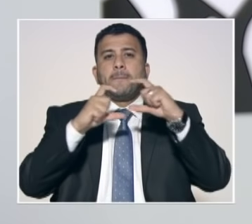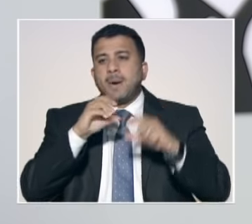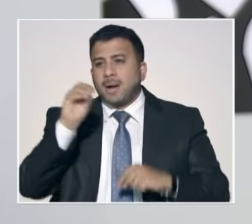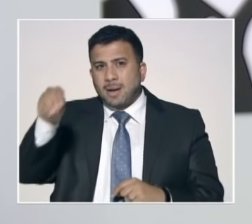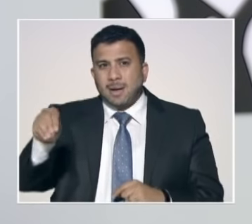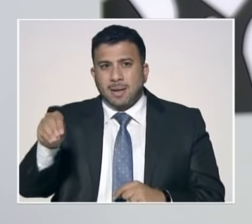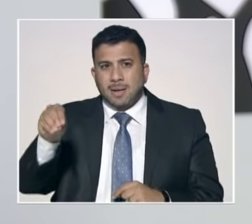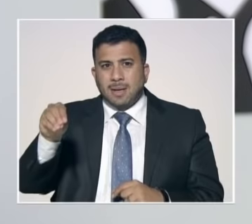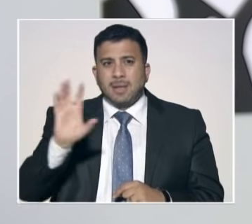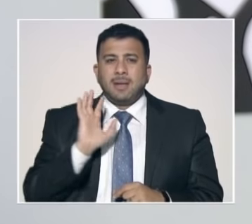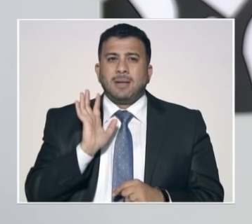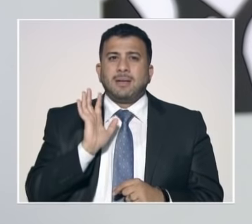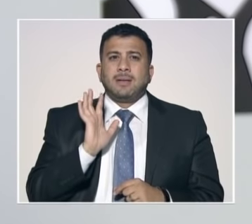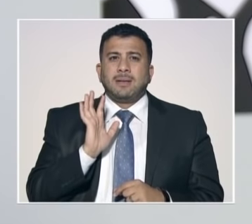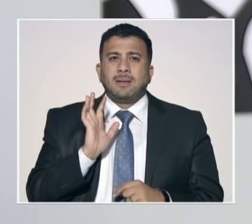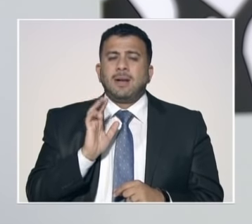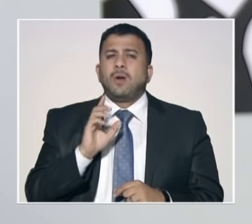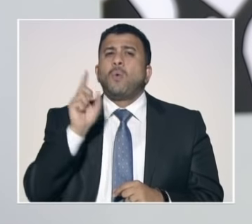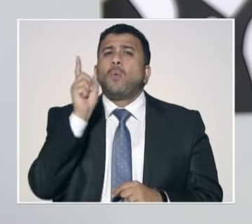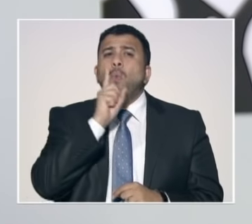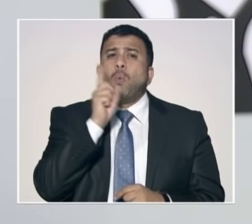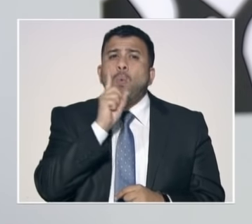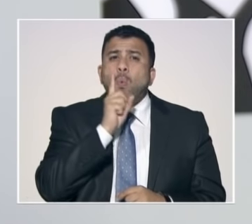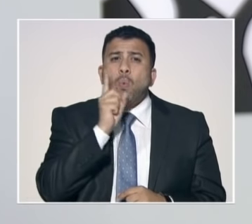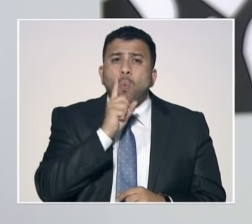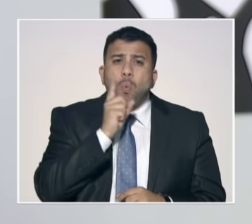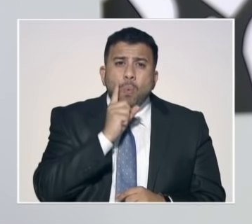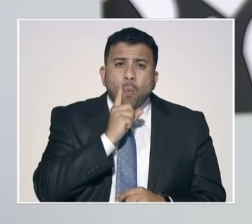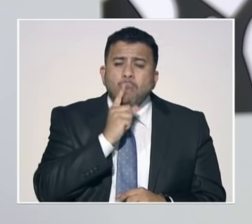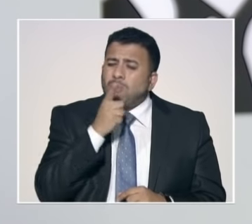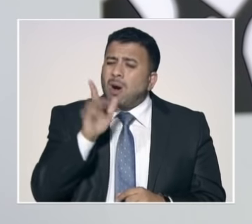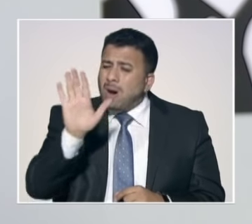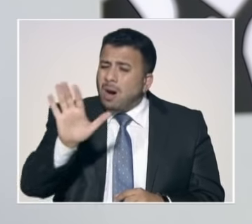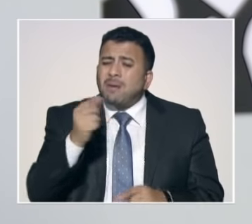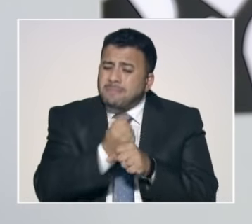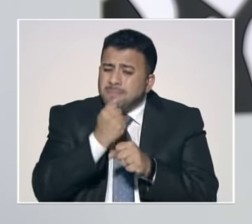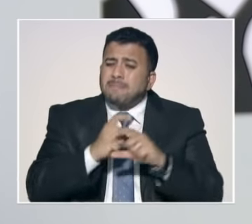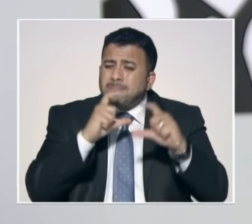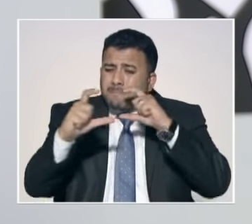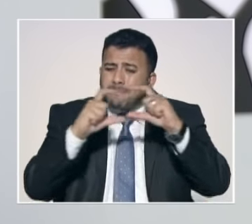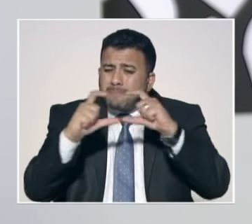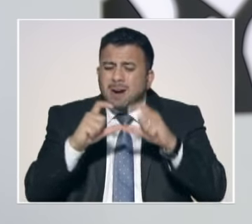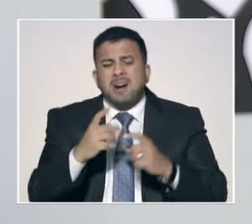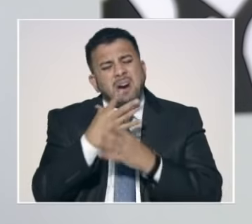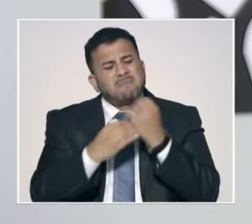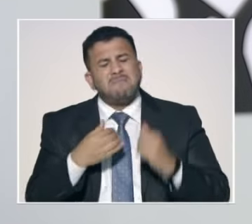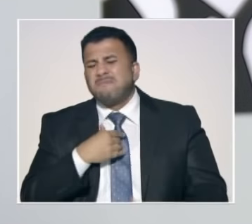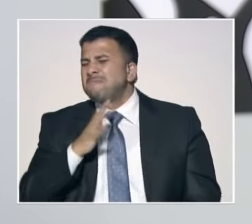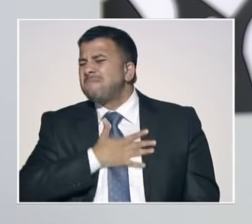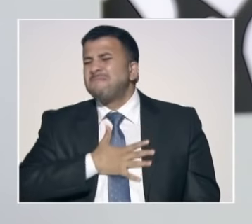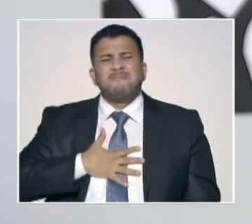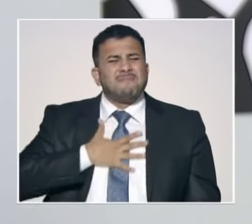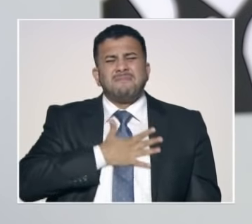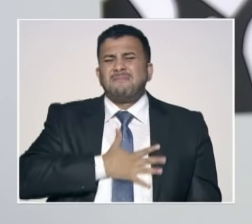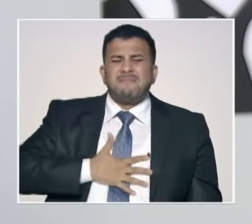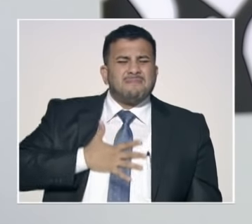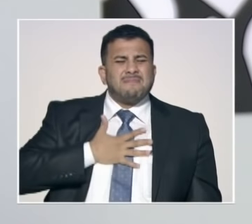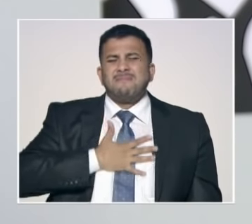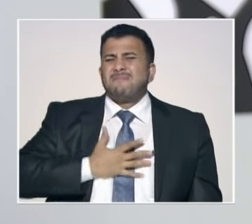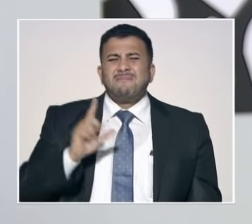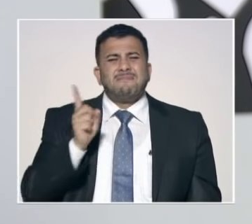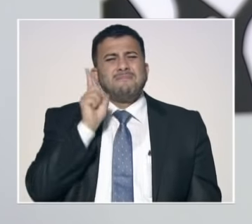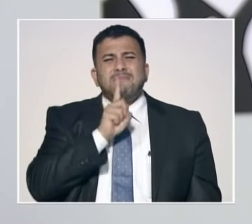أن نشاهد مثل هؤلاء الأولاد اللي يبغون الحلال ويبتعدون عن المشتبهات، شيء طيب. أنت والدته وأكيد متأثرة،